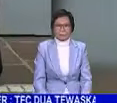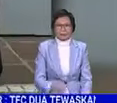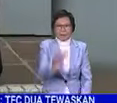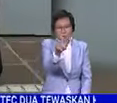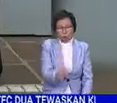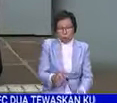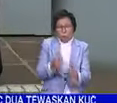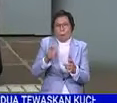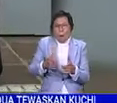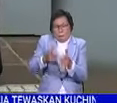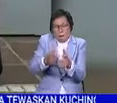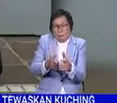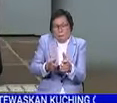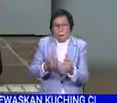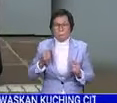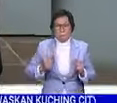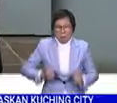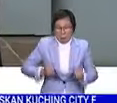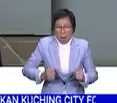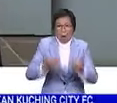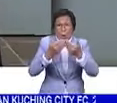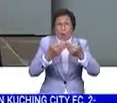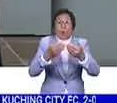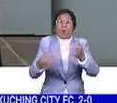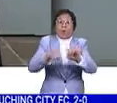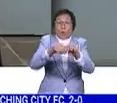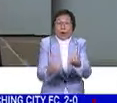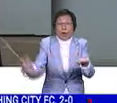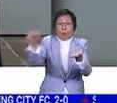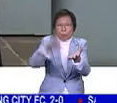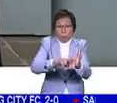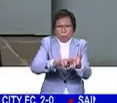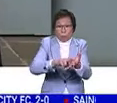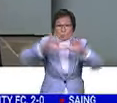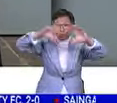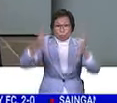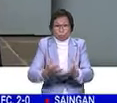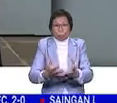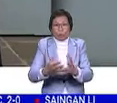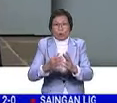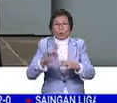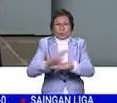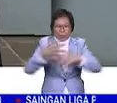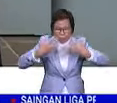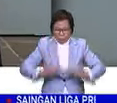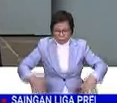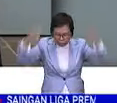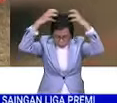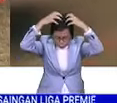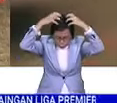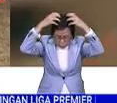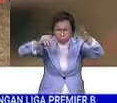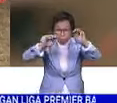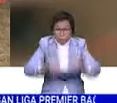Seorang pelari maraton ingin memecahkan rekod dunia Guinness pada acara London Marathon dengan mengenakan kostum otak